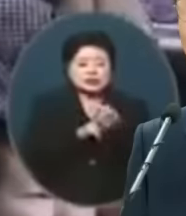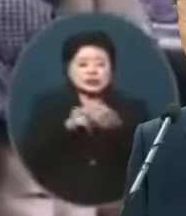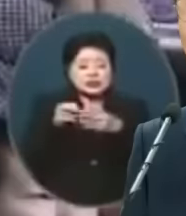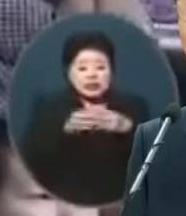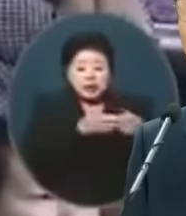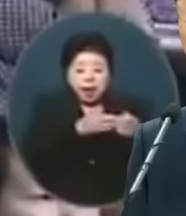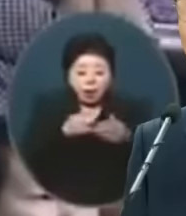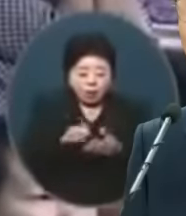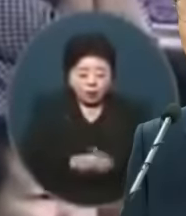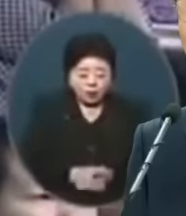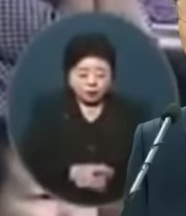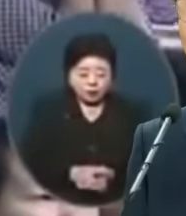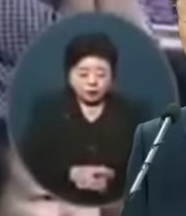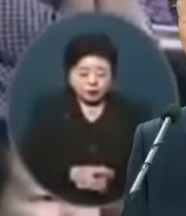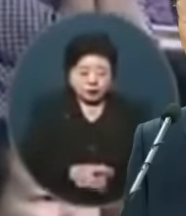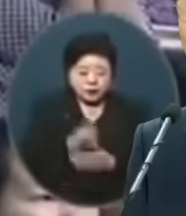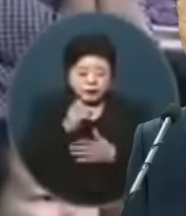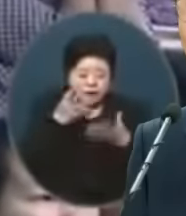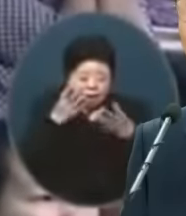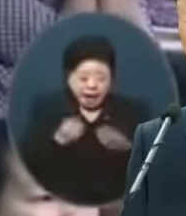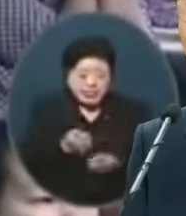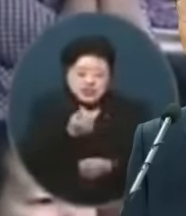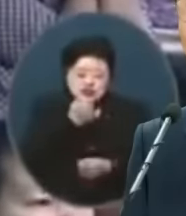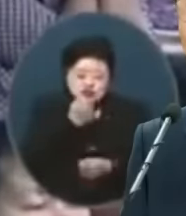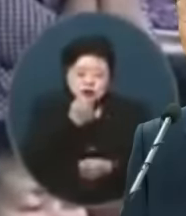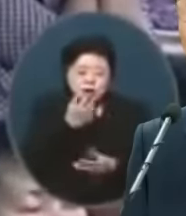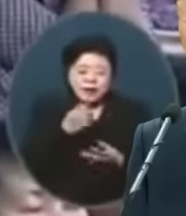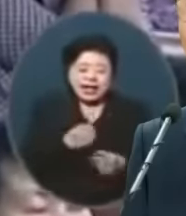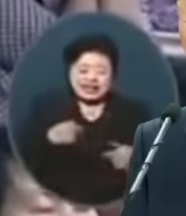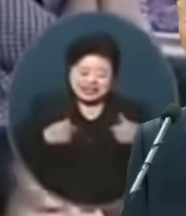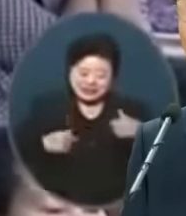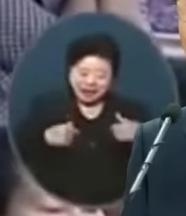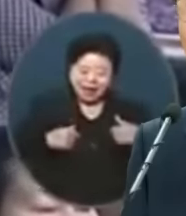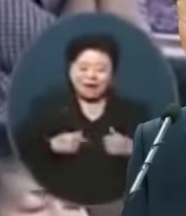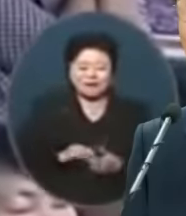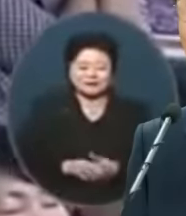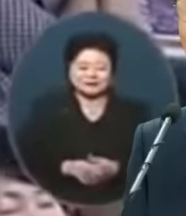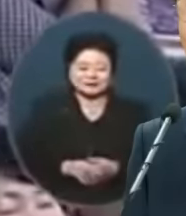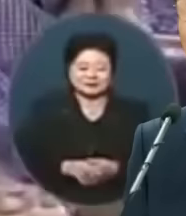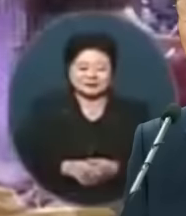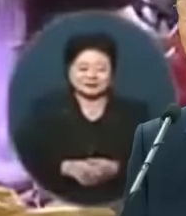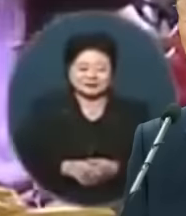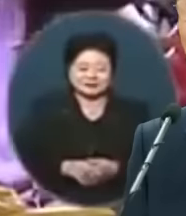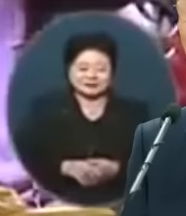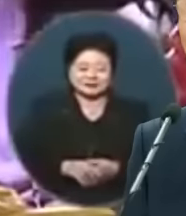체험하고 많이 웃고 많이 기뻐하고